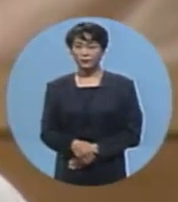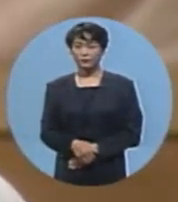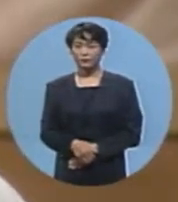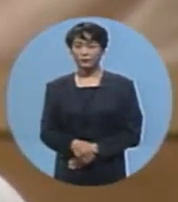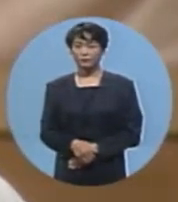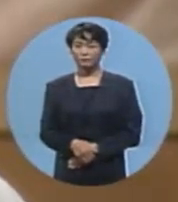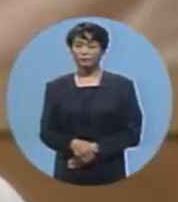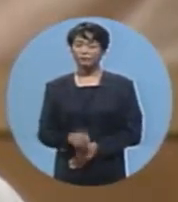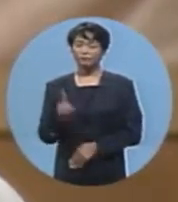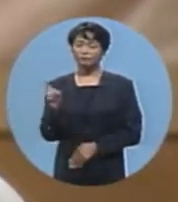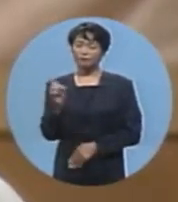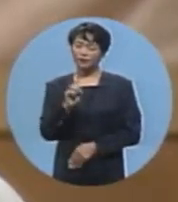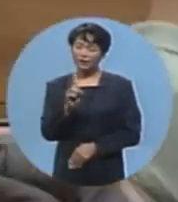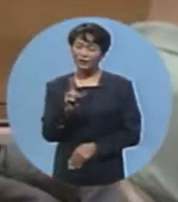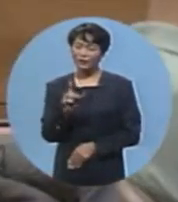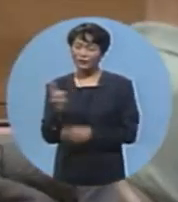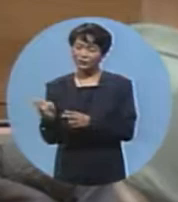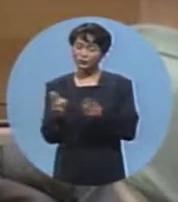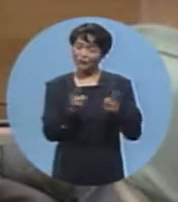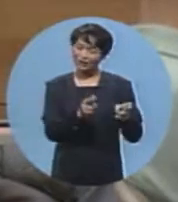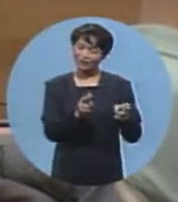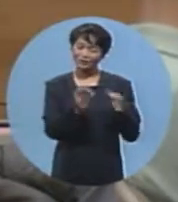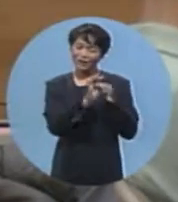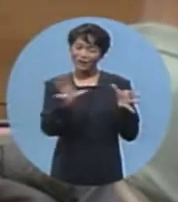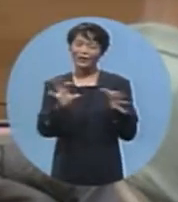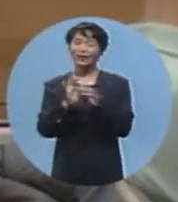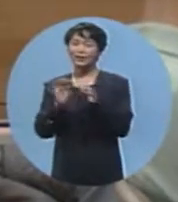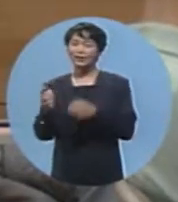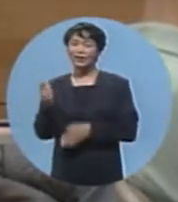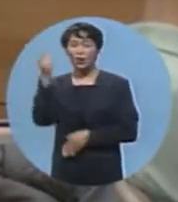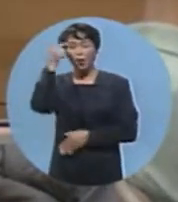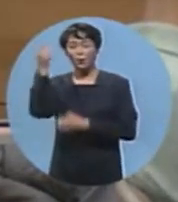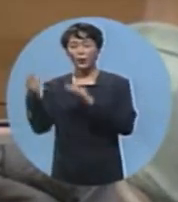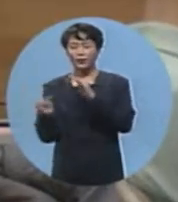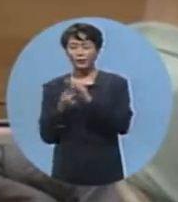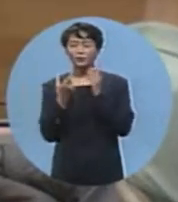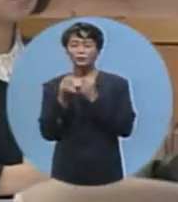何の順番かという脈絡はございませんので、思いつくままに申し上げれば、